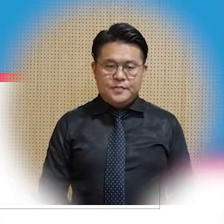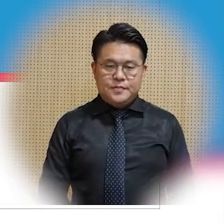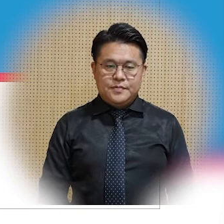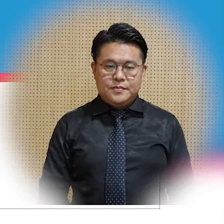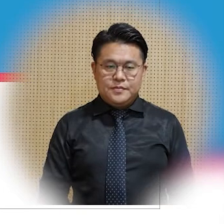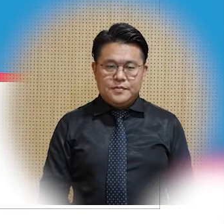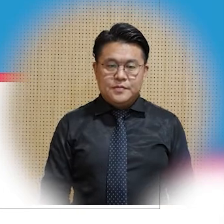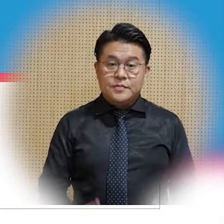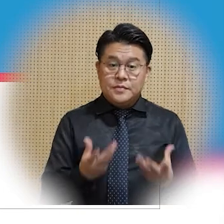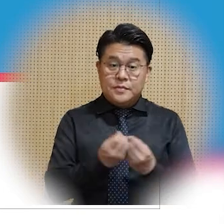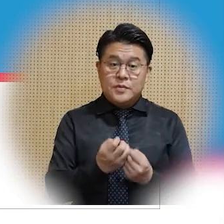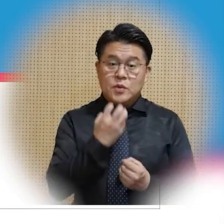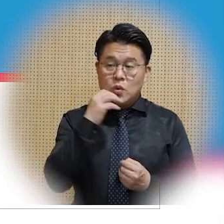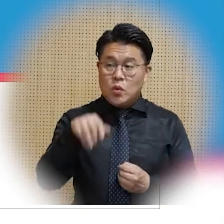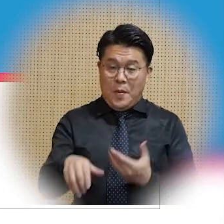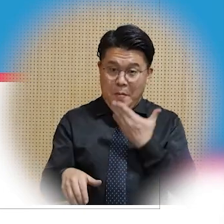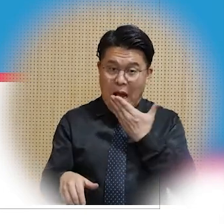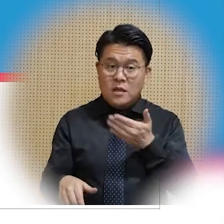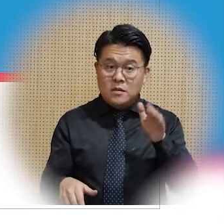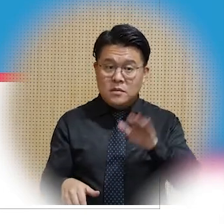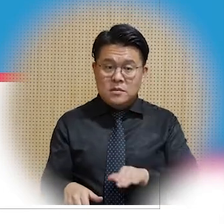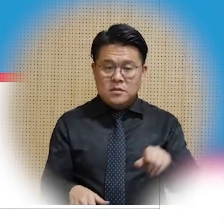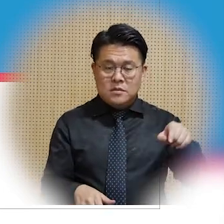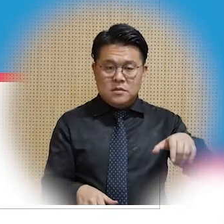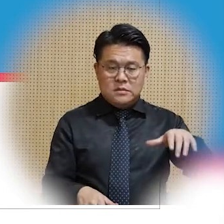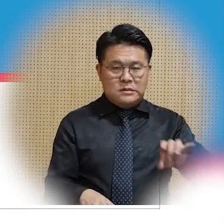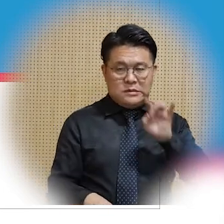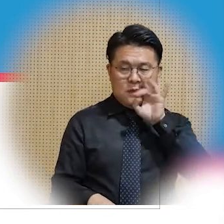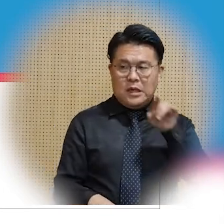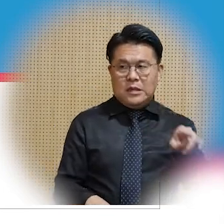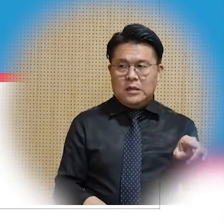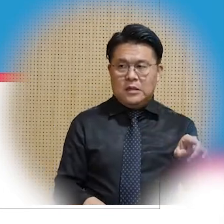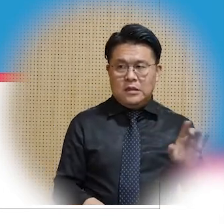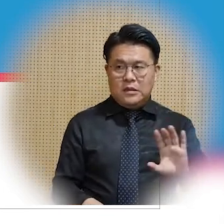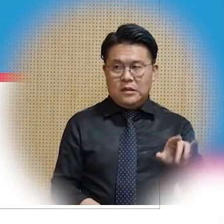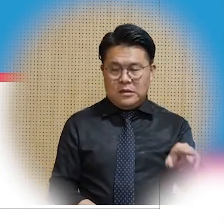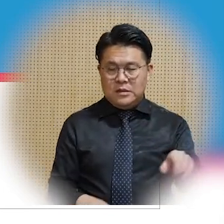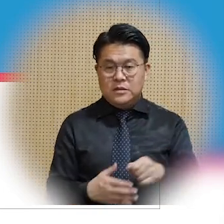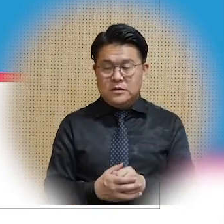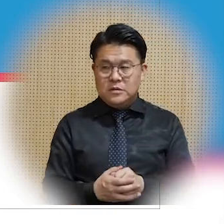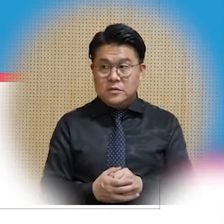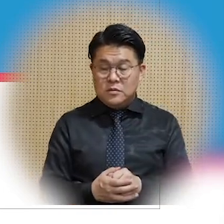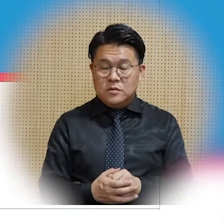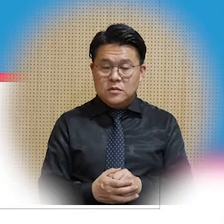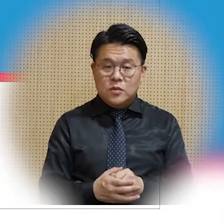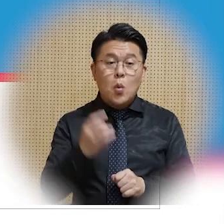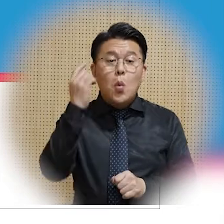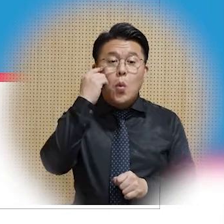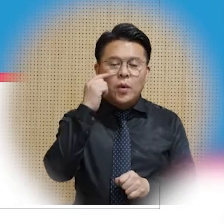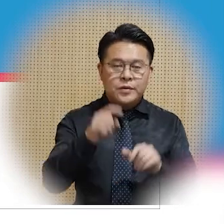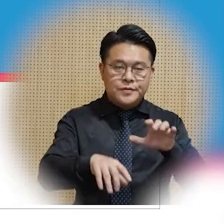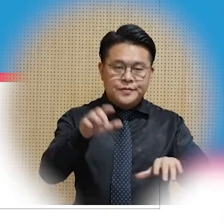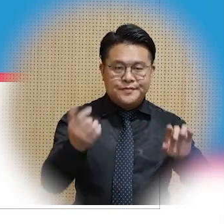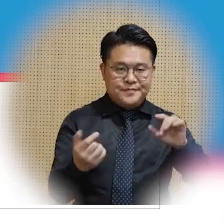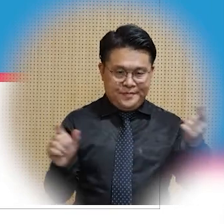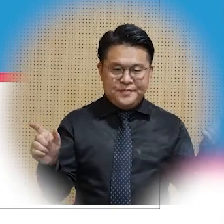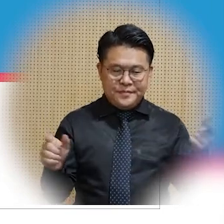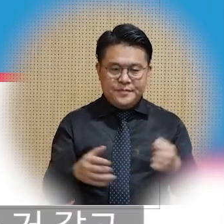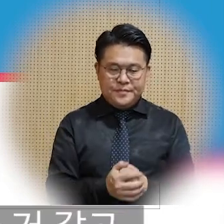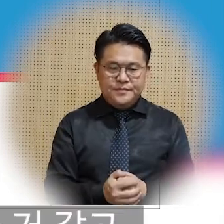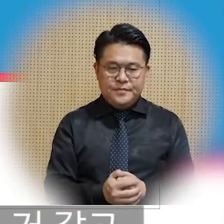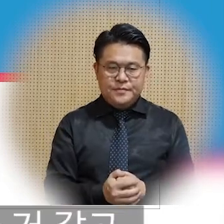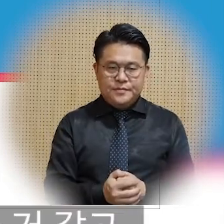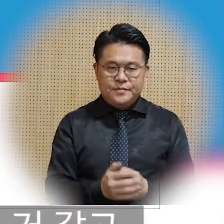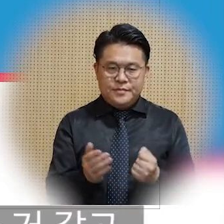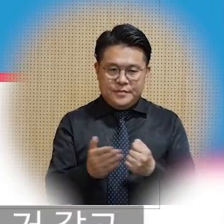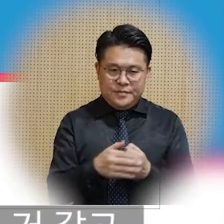됩니다. 예를 들어서 서울에서는 이게 가능했는데 우리 지역에서는 불가능할 수도 있다라는 거죠. 왜? 지역별 차이가 크기 때문이죠.